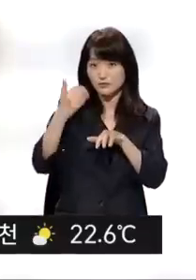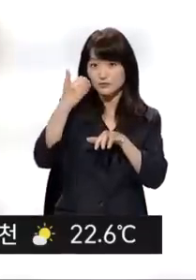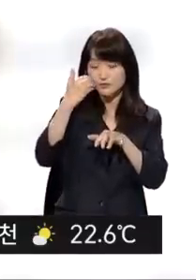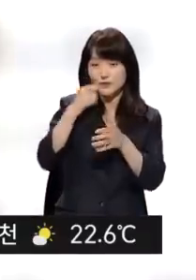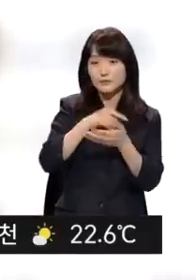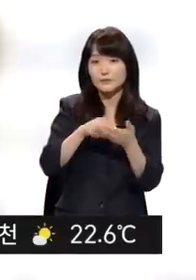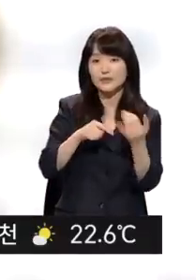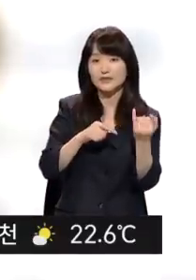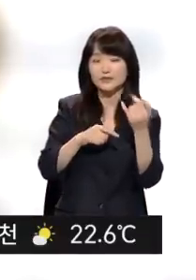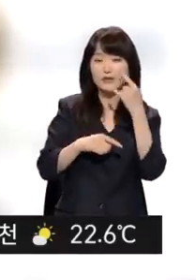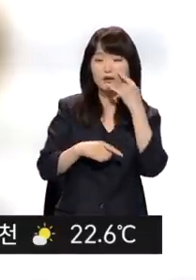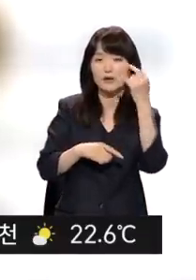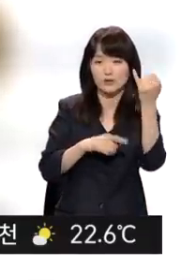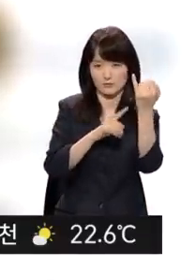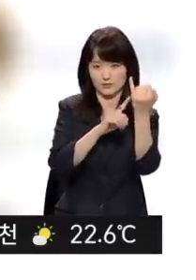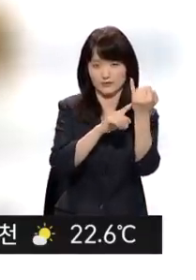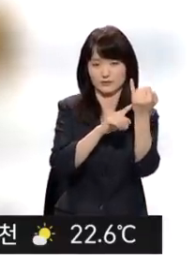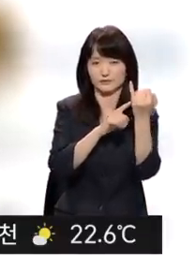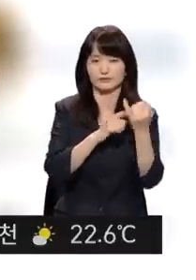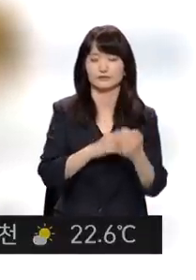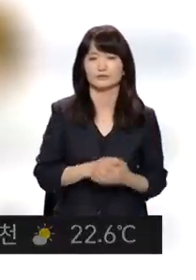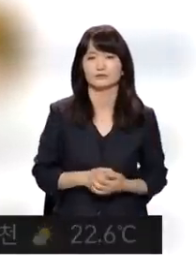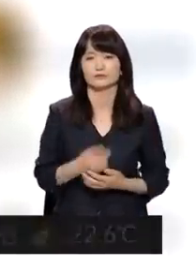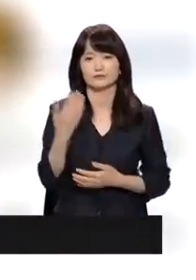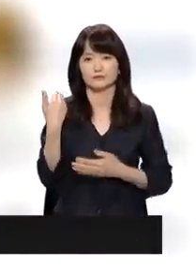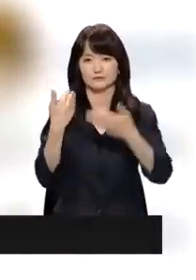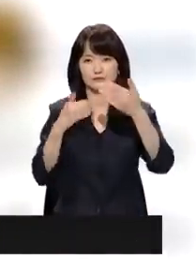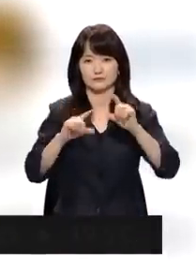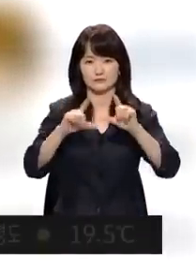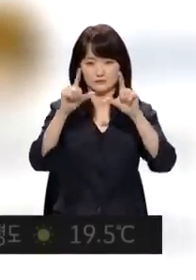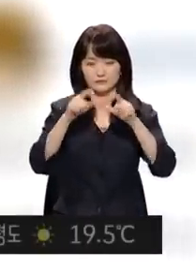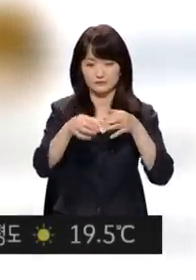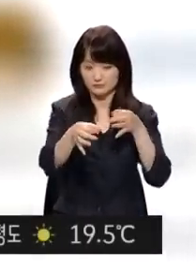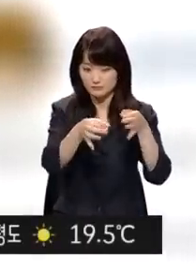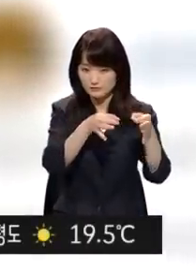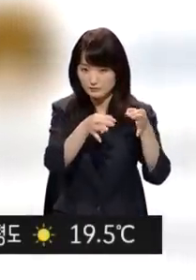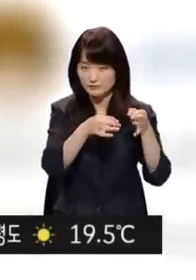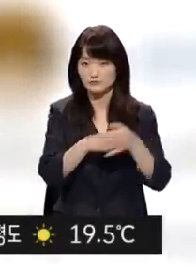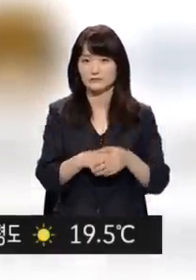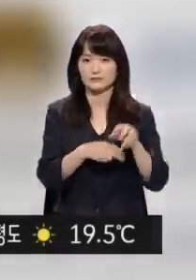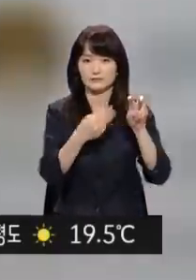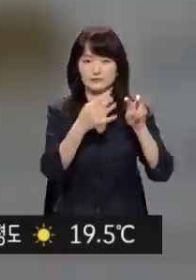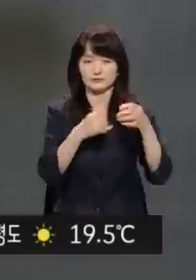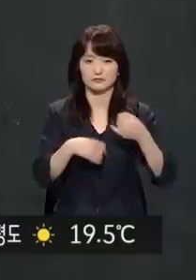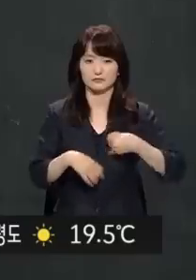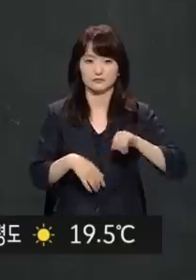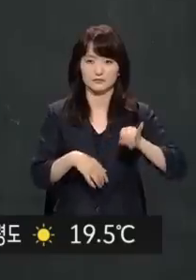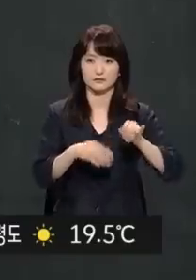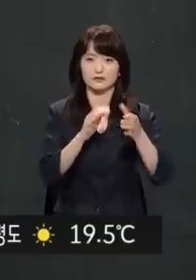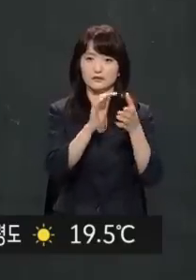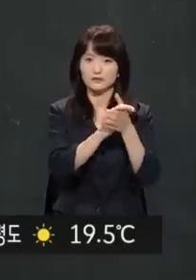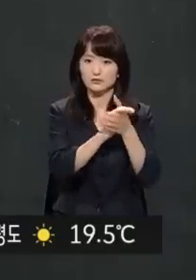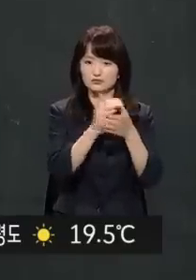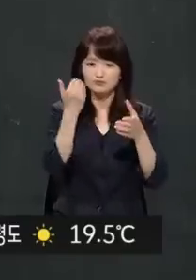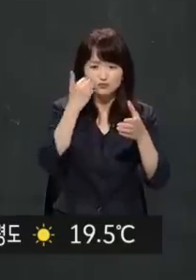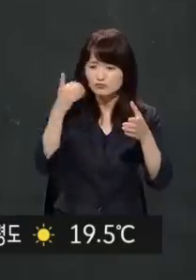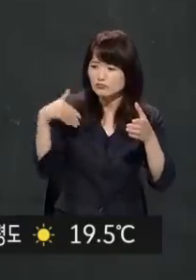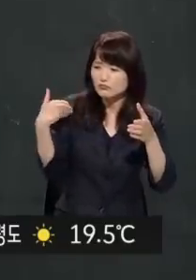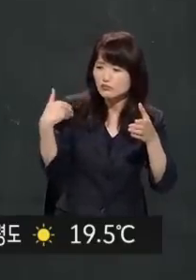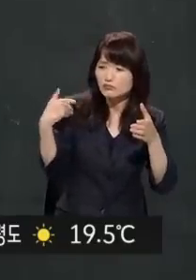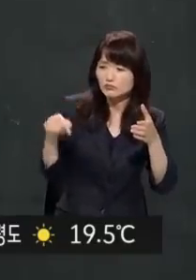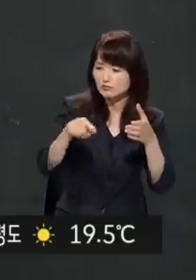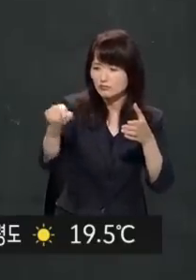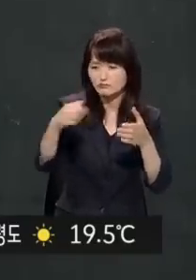여성의 어머니라고 자신에 대해서 소개를 했습니다 지난 9일에 한 가게에서 20대 딸과 그 친구들이 일면식도 없는 사람들에게